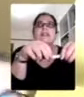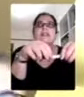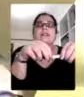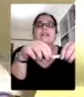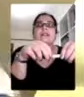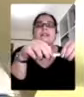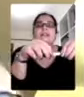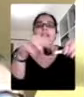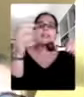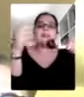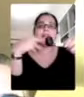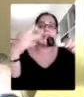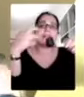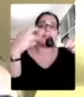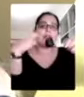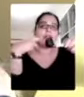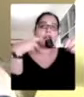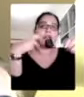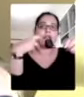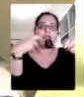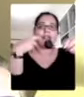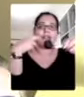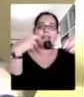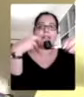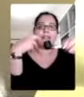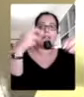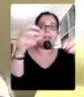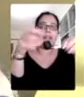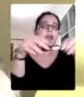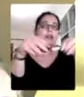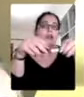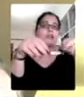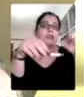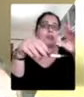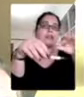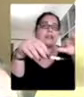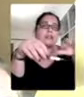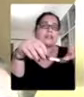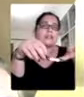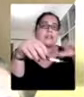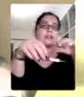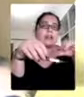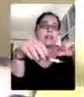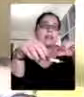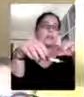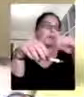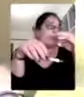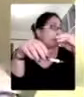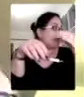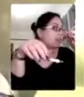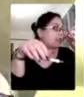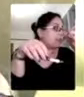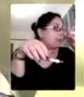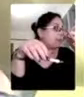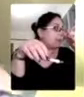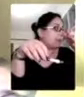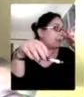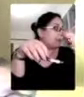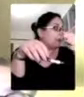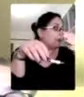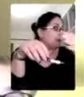lüle taşında değil, Breyer'da daha güzel tat veriyor bana. O yüzden bu aralar lüle taşını daha az içiyorum. Ama lüle